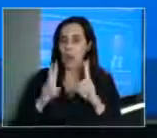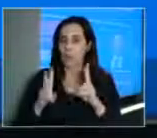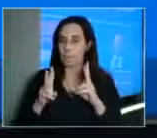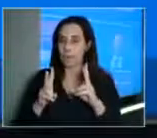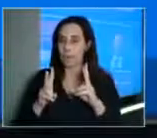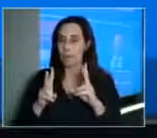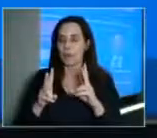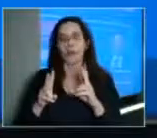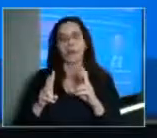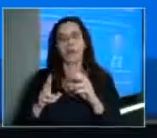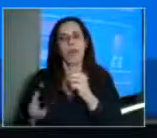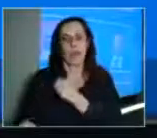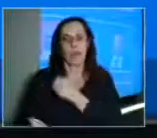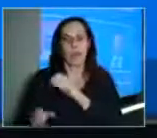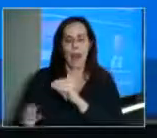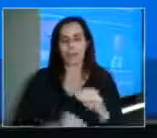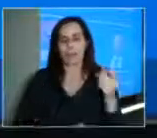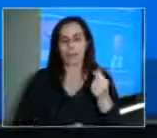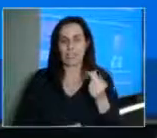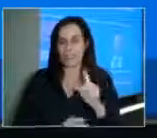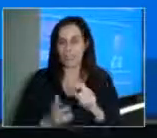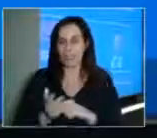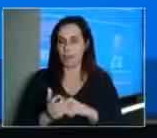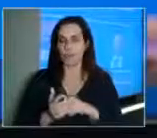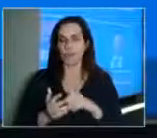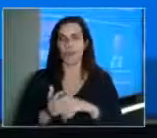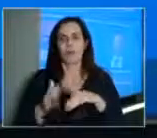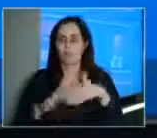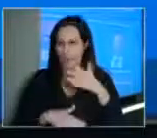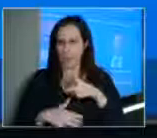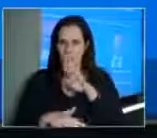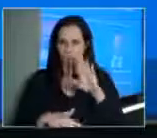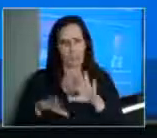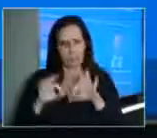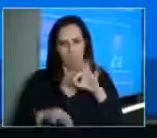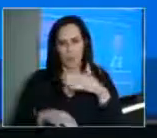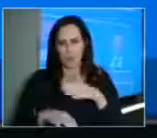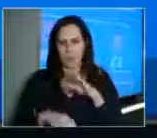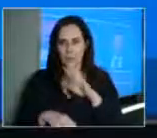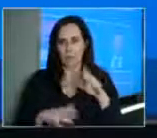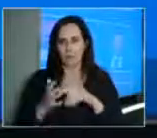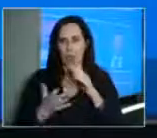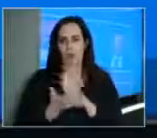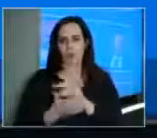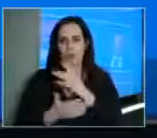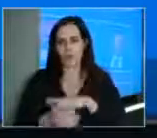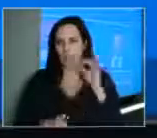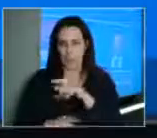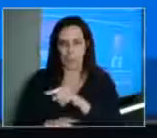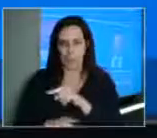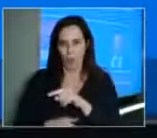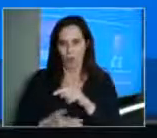היהודי כדי לגרום זה לקרות. נתניהו הצביע בעצמו, ולאחר מכן נכנס לעוד אחת מתקפי הרדיפה העצמית שלו שהחליט שרוצים להפיל אותו, כי